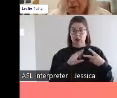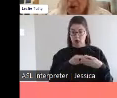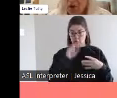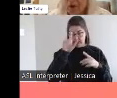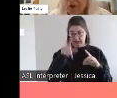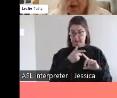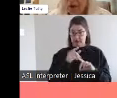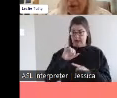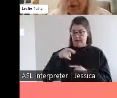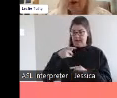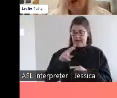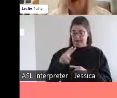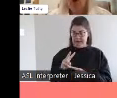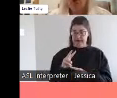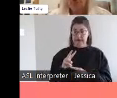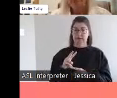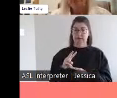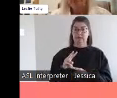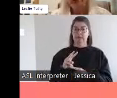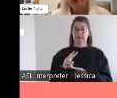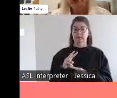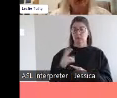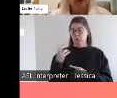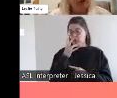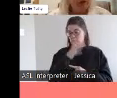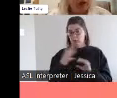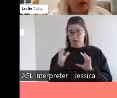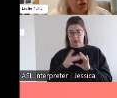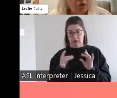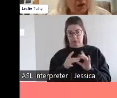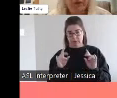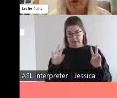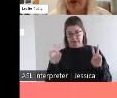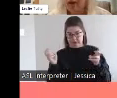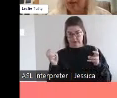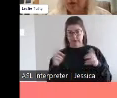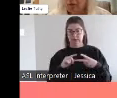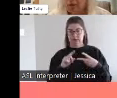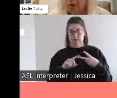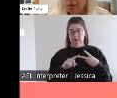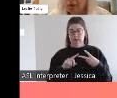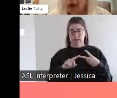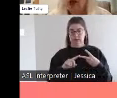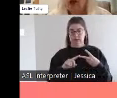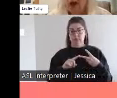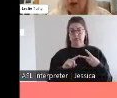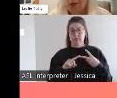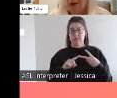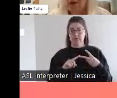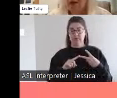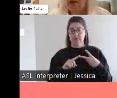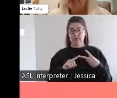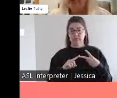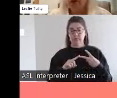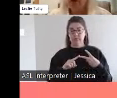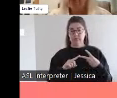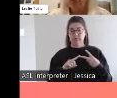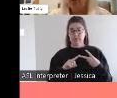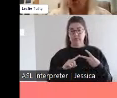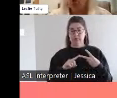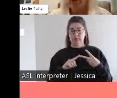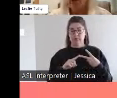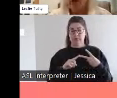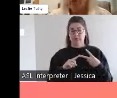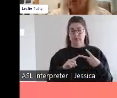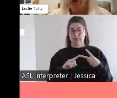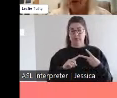deuxième thème, encore une fois, se renseigner sur l'AVC. J'ai appris les enjeux de sécurité et la dynamique de la violence.